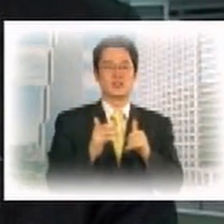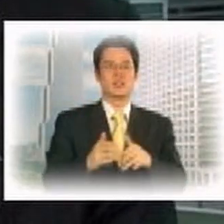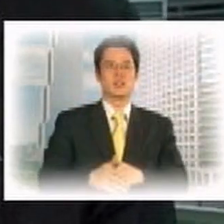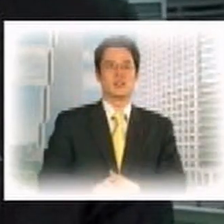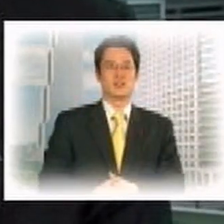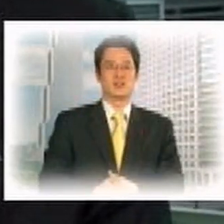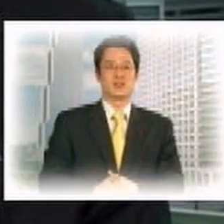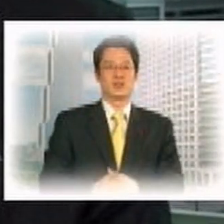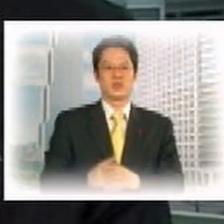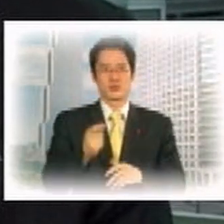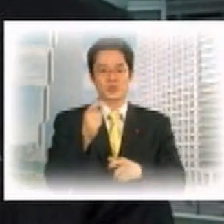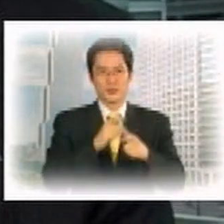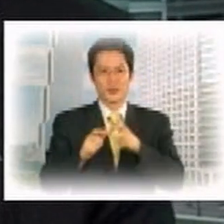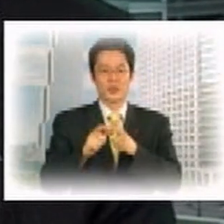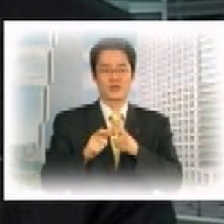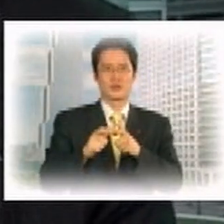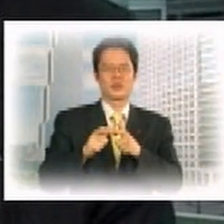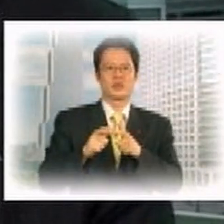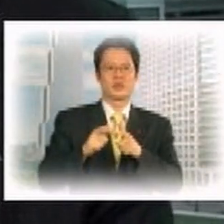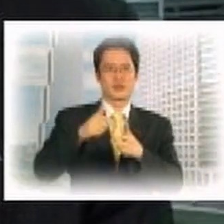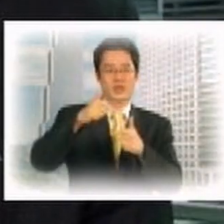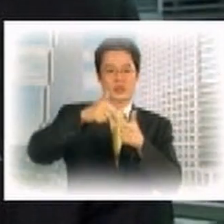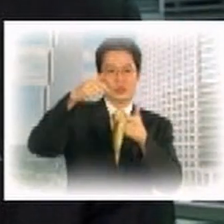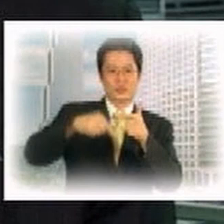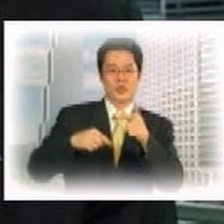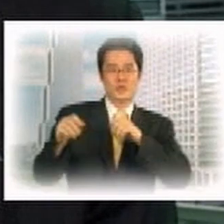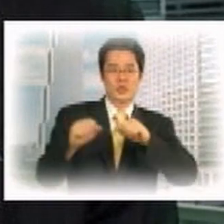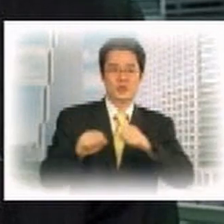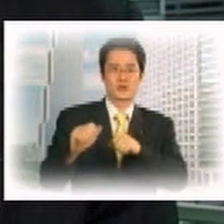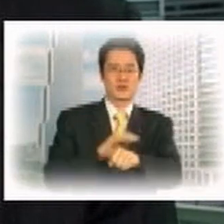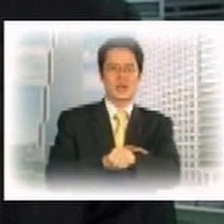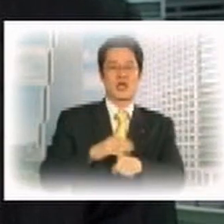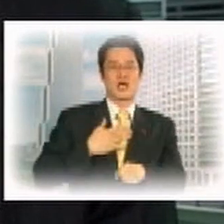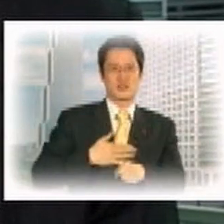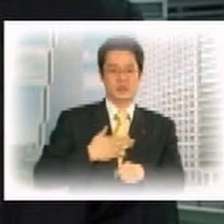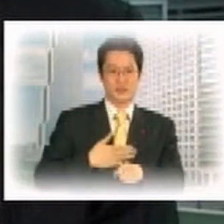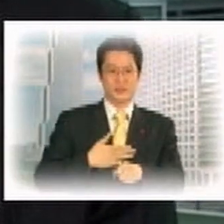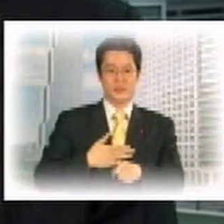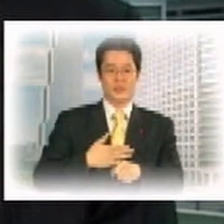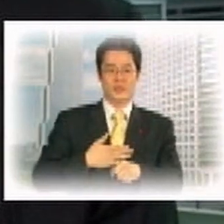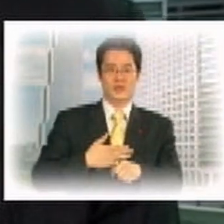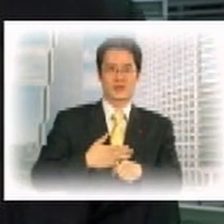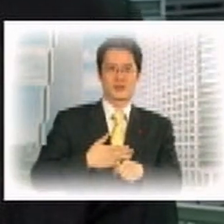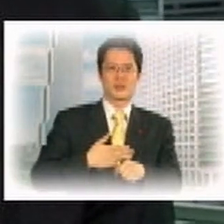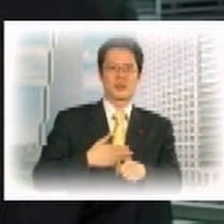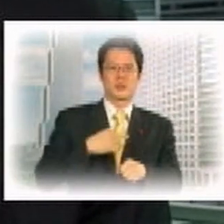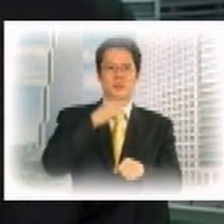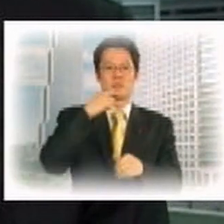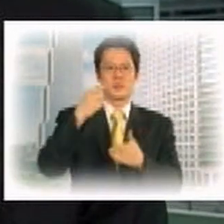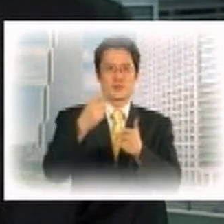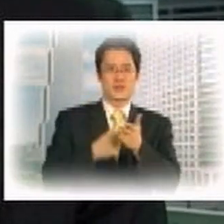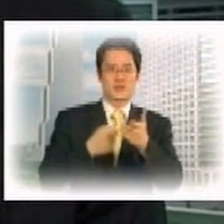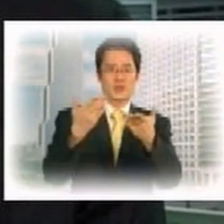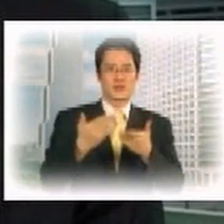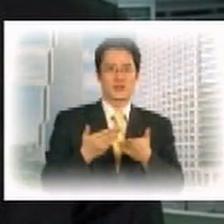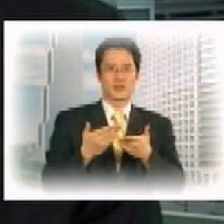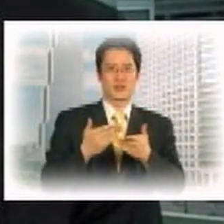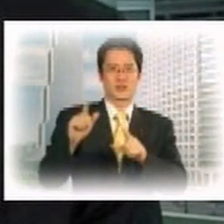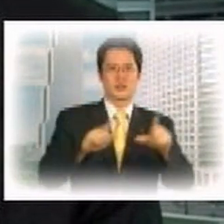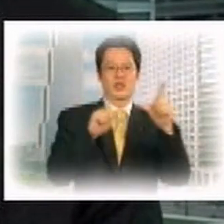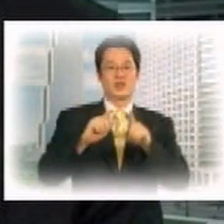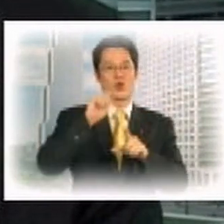청각장애인분들이 좀 더 강남구의 어떤 그런 구정 활동을 잘 아셔서 어떤 선의의 피해를 입는다던가